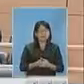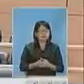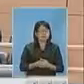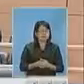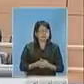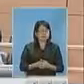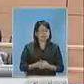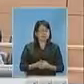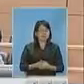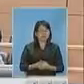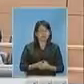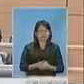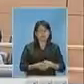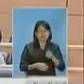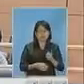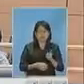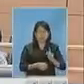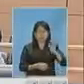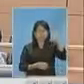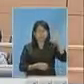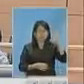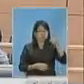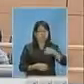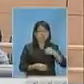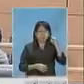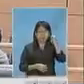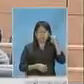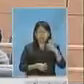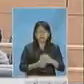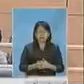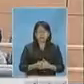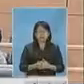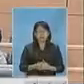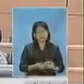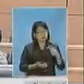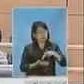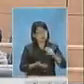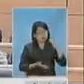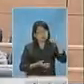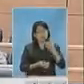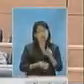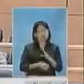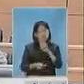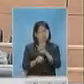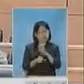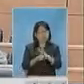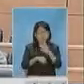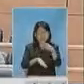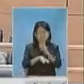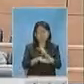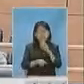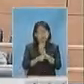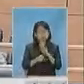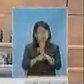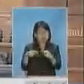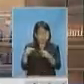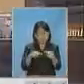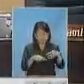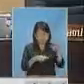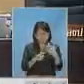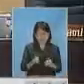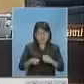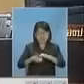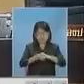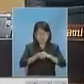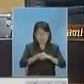อะไรคือหมายความว่าอยู่ๆก็ลุกขึ้นมาโล่งขึ้นมาคือคือเชิญต่อดีกว่าครับท่านประธานที่เคครับกำลังปองดองกันอยู่นะครับ